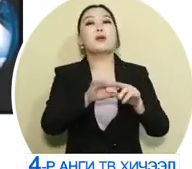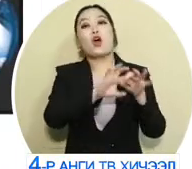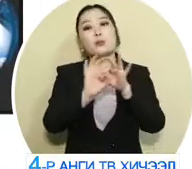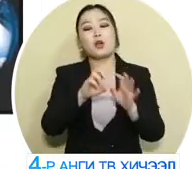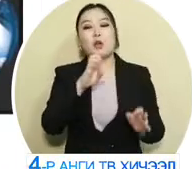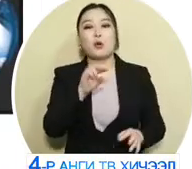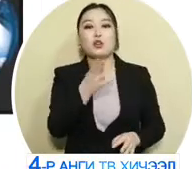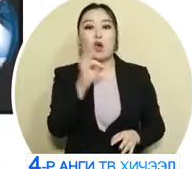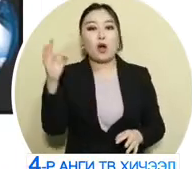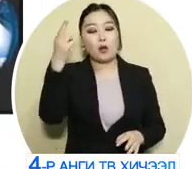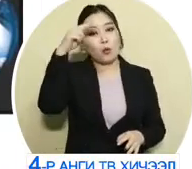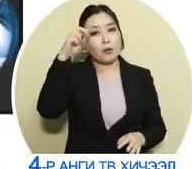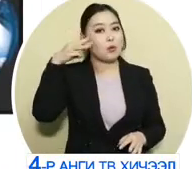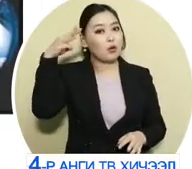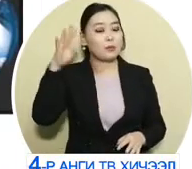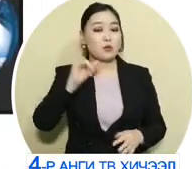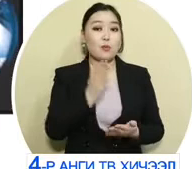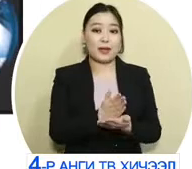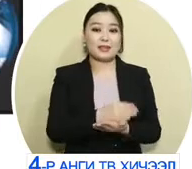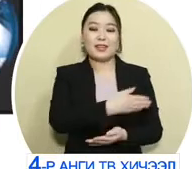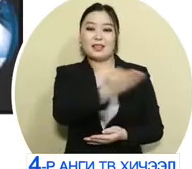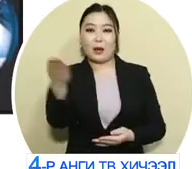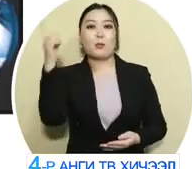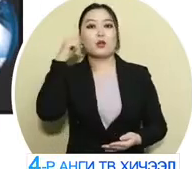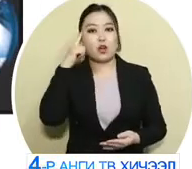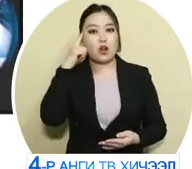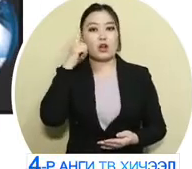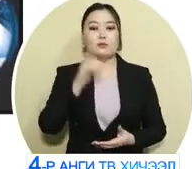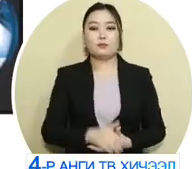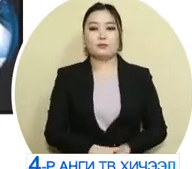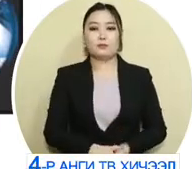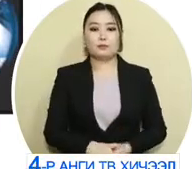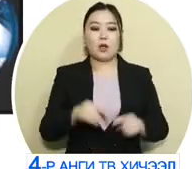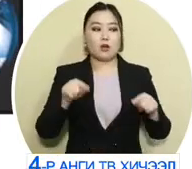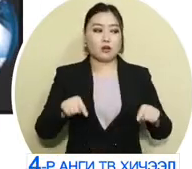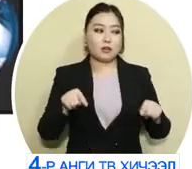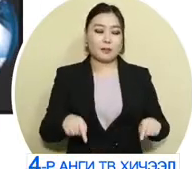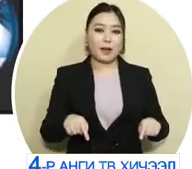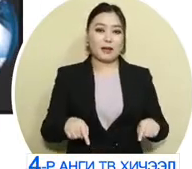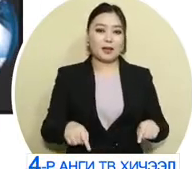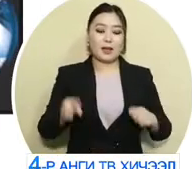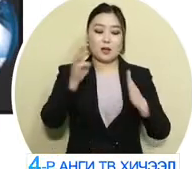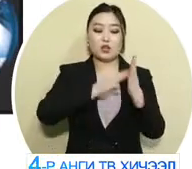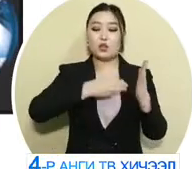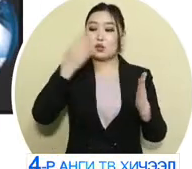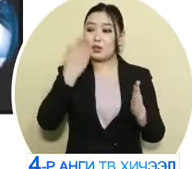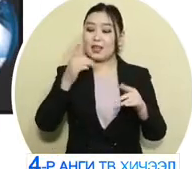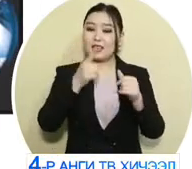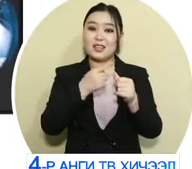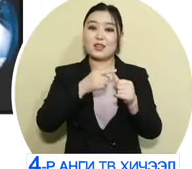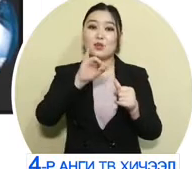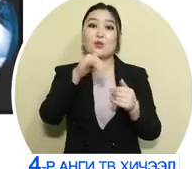мөрөөдөл маань юу байна гэдгийг та бүхэн бас бодож тунгаагарай. За өнөөдрийн маань шүлгийн нэр тэгэхээр юу байх нь вэ?